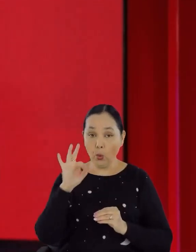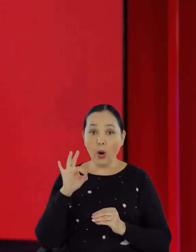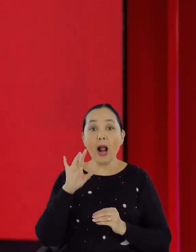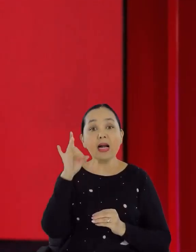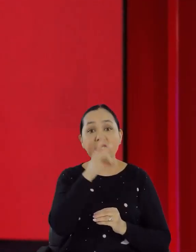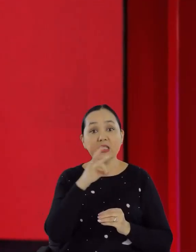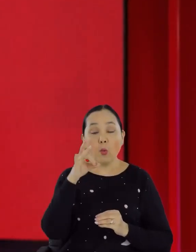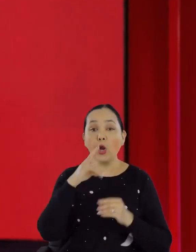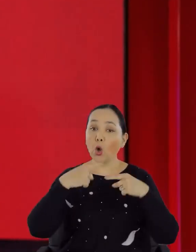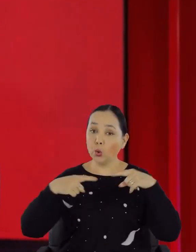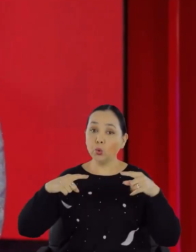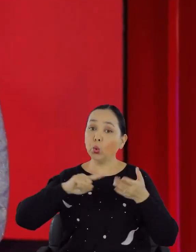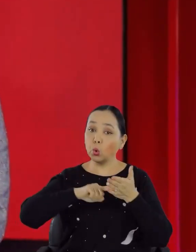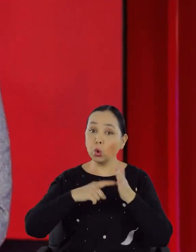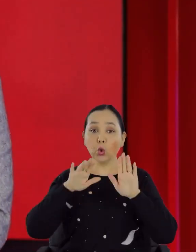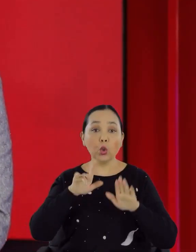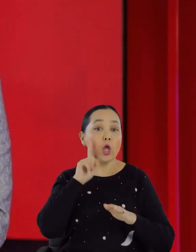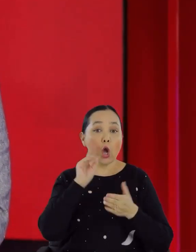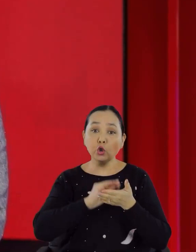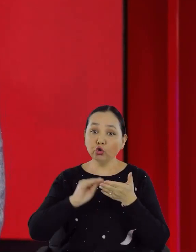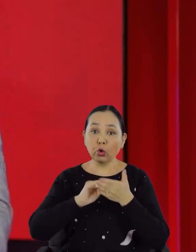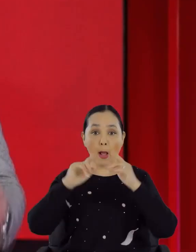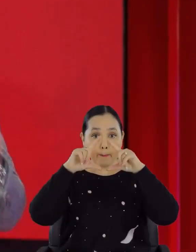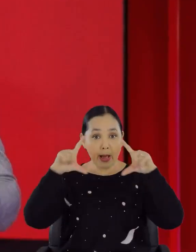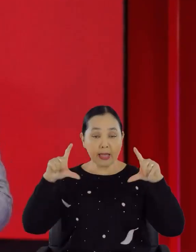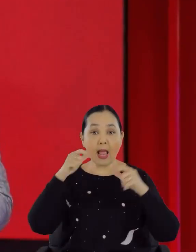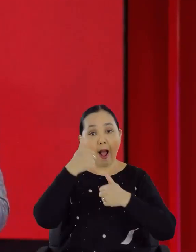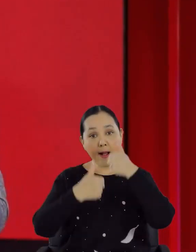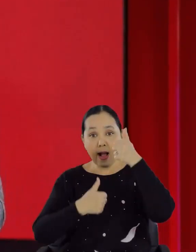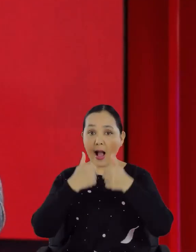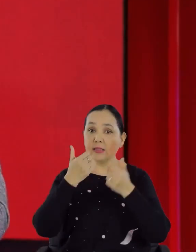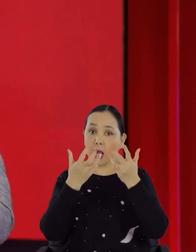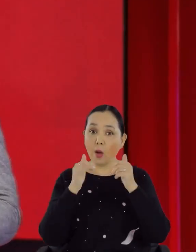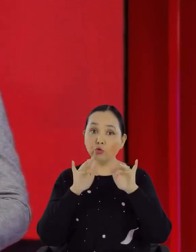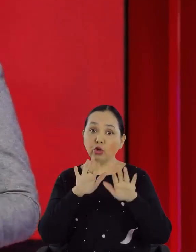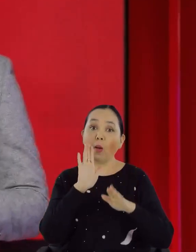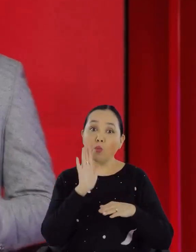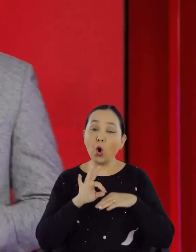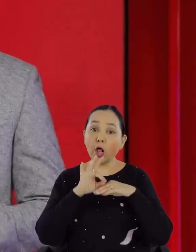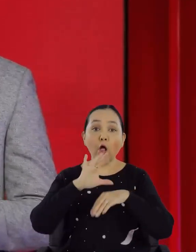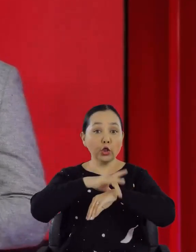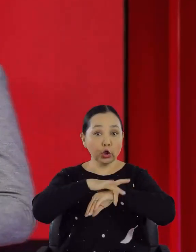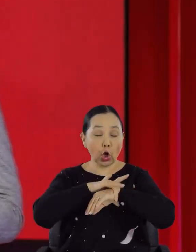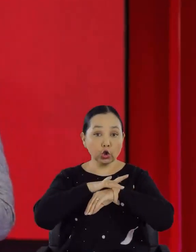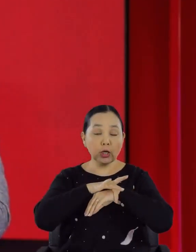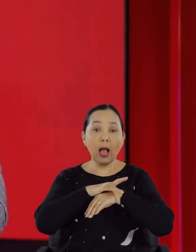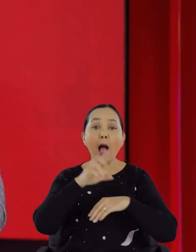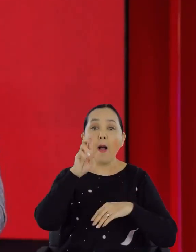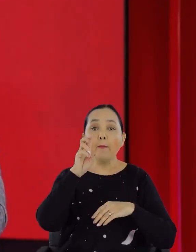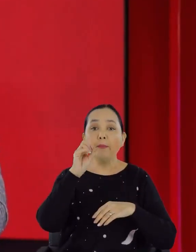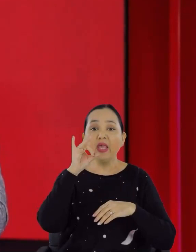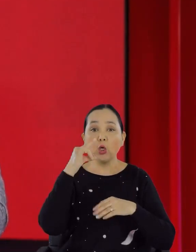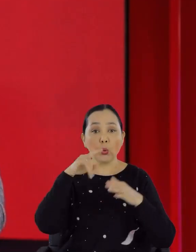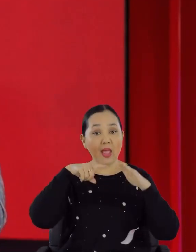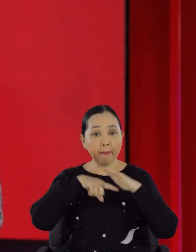10:00 respublikamizning turli nuqtalarida yosh jurnalistlar maktabiga kasting qabul jarayonlari bo'lib o'tadi. Toshkentda Beruniy